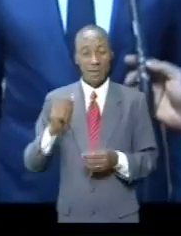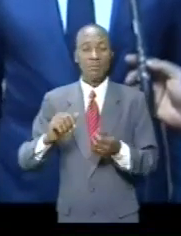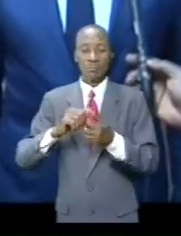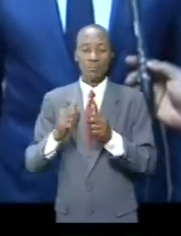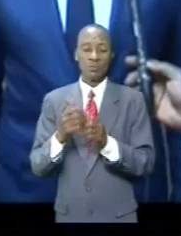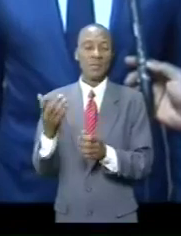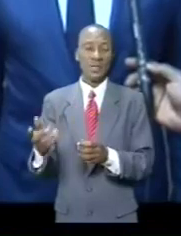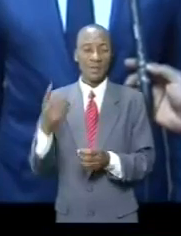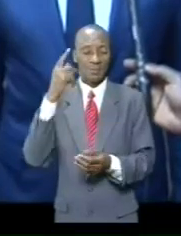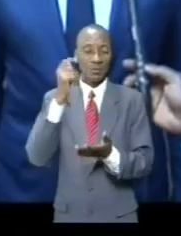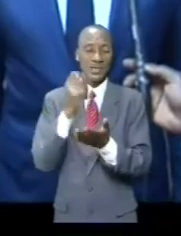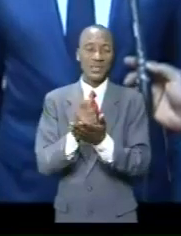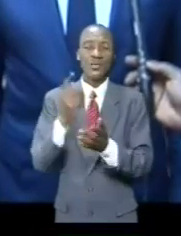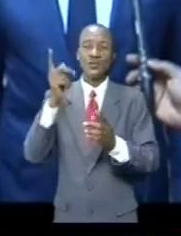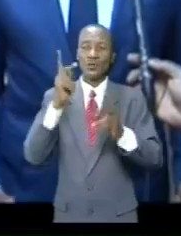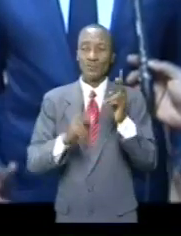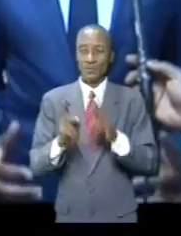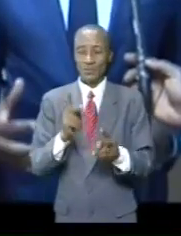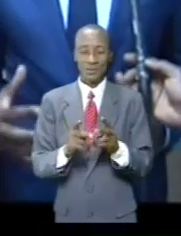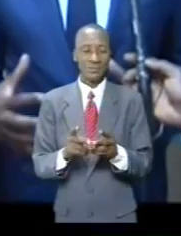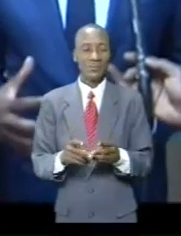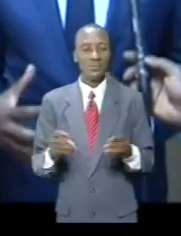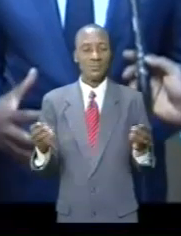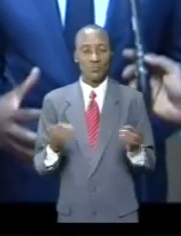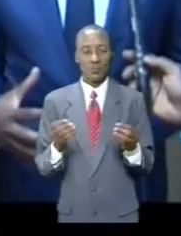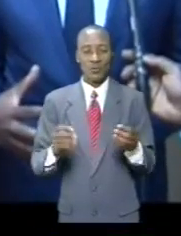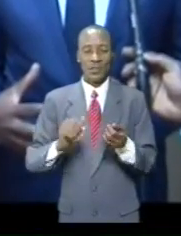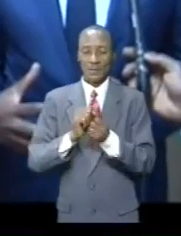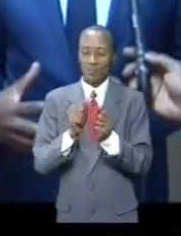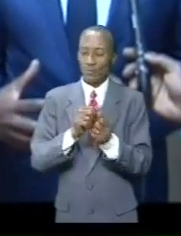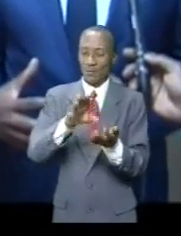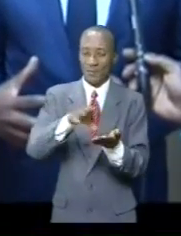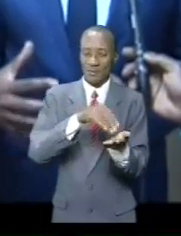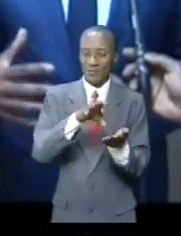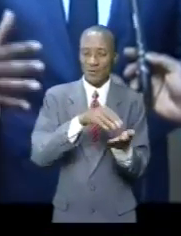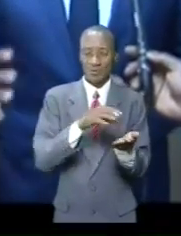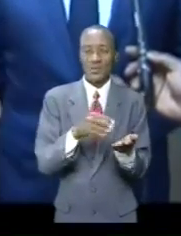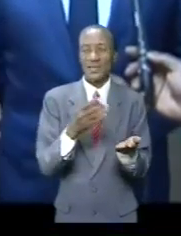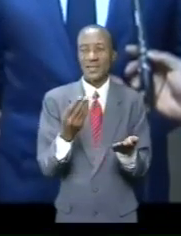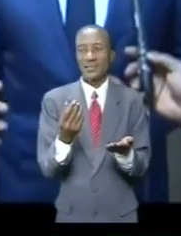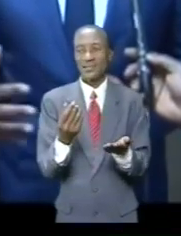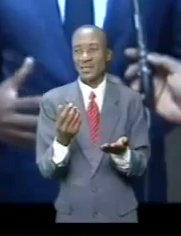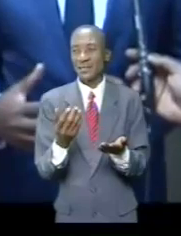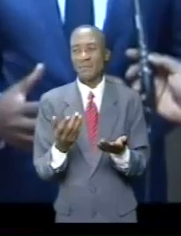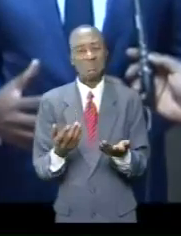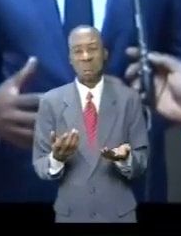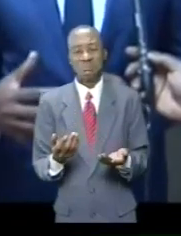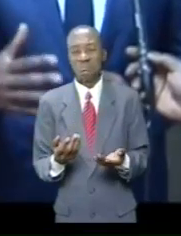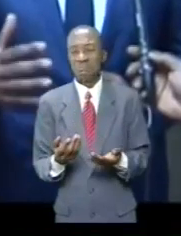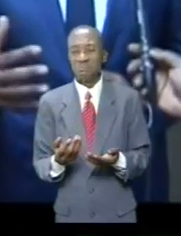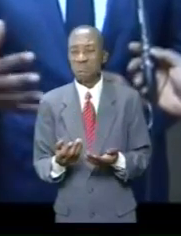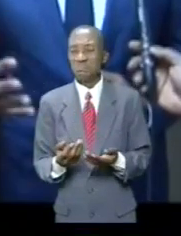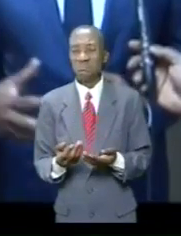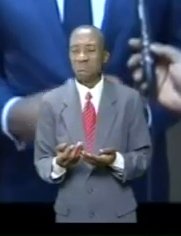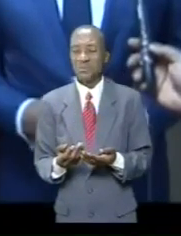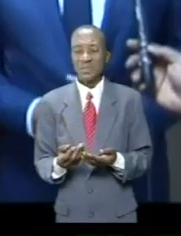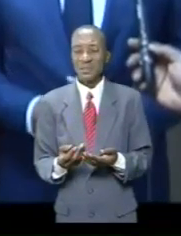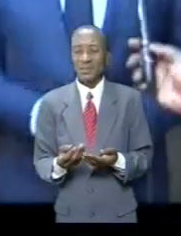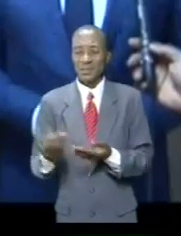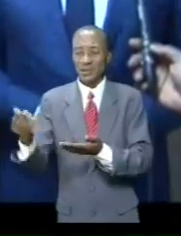trésor public pour la simple raison que le niveau de mobilisation des recettes ne rencontre pas les dépenses